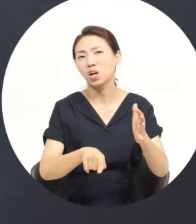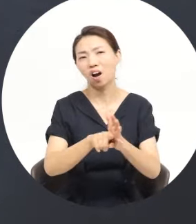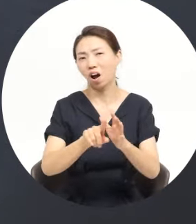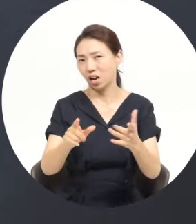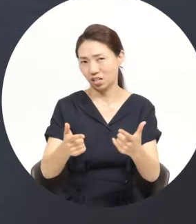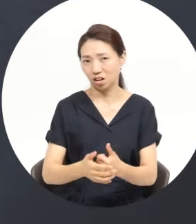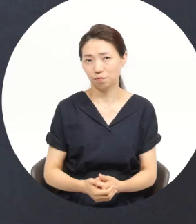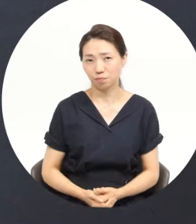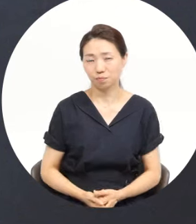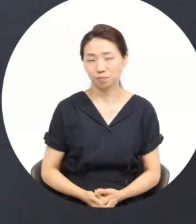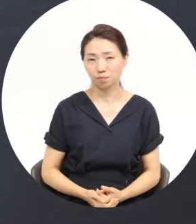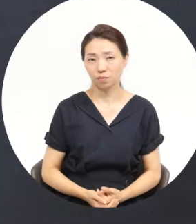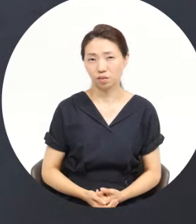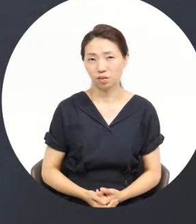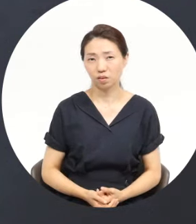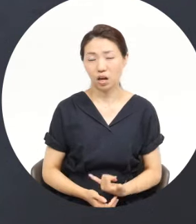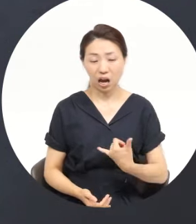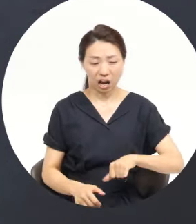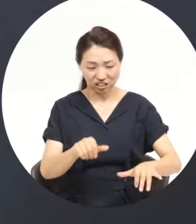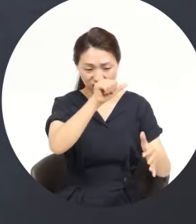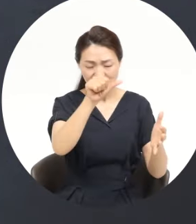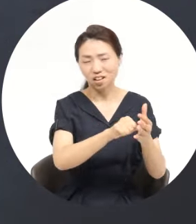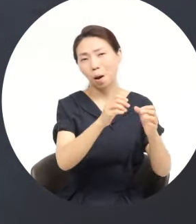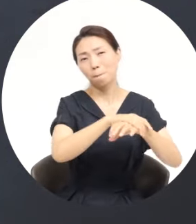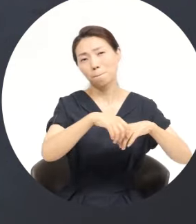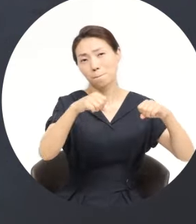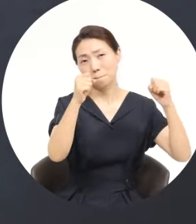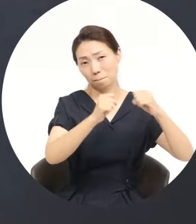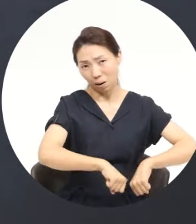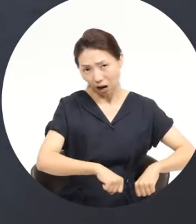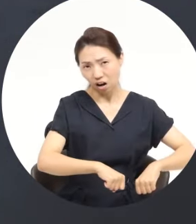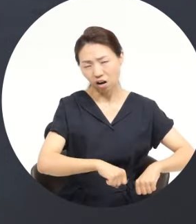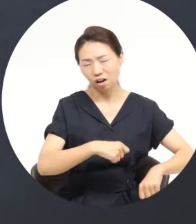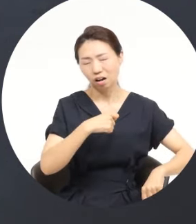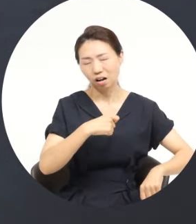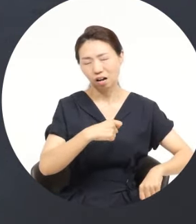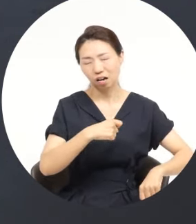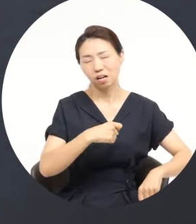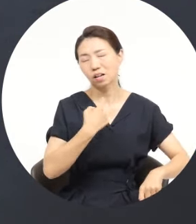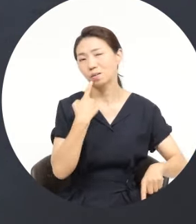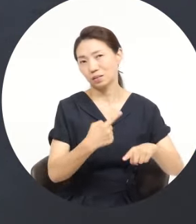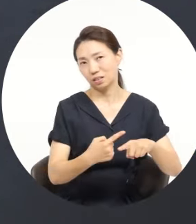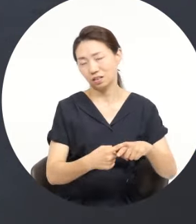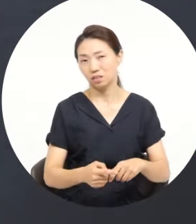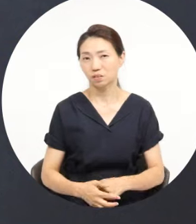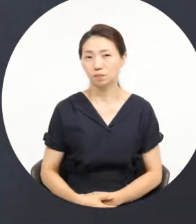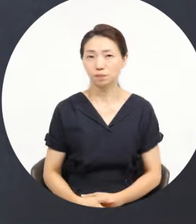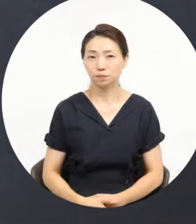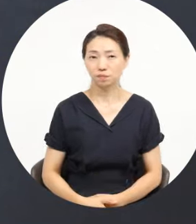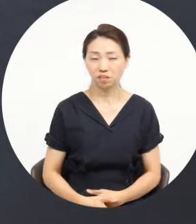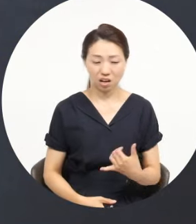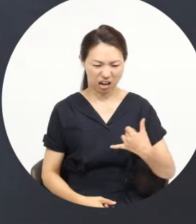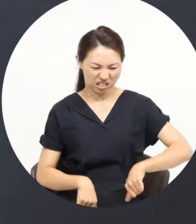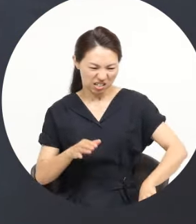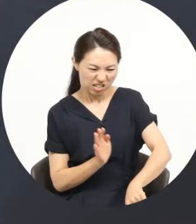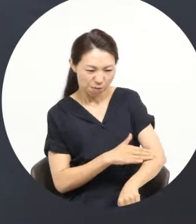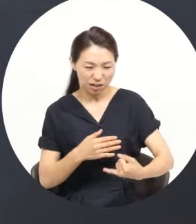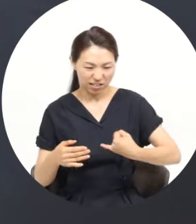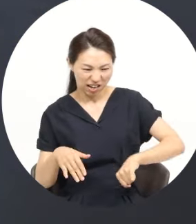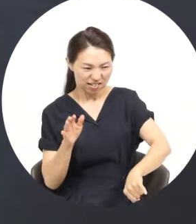된다. 이제 그런 관점에서 저는 지금 아이를 탓할 일은 아니다. 그